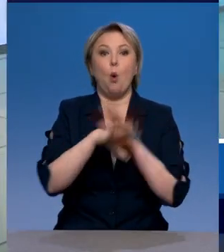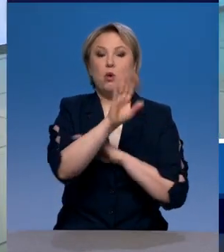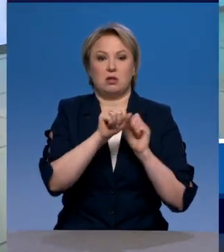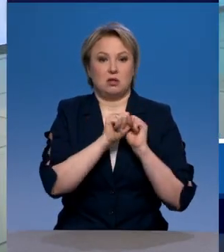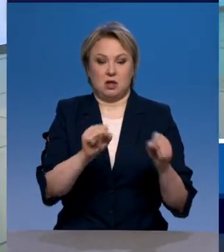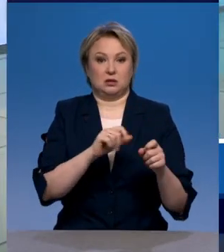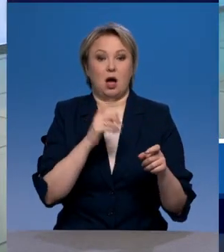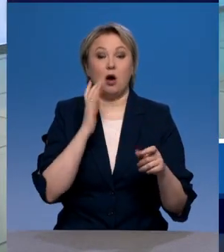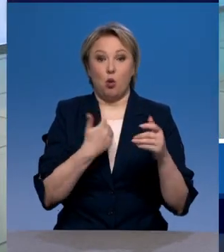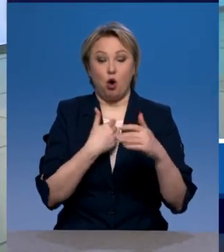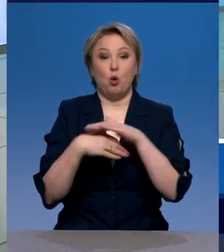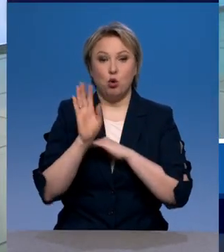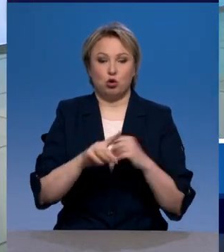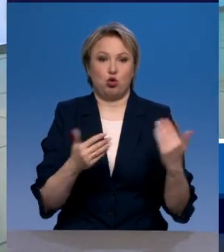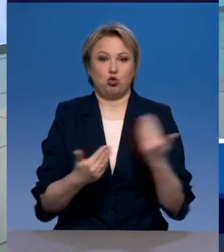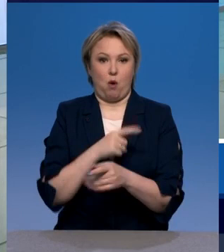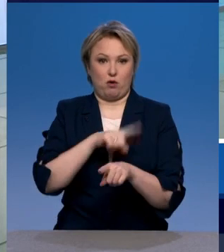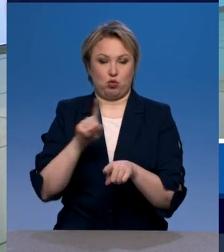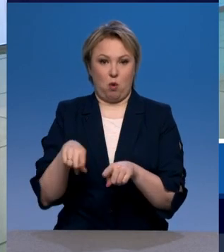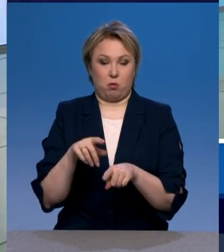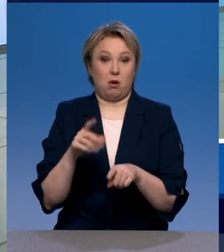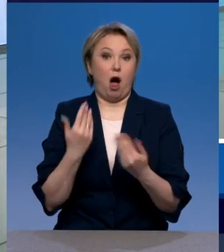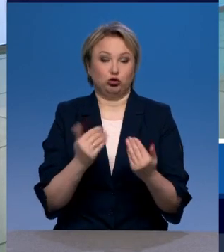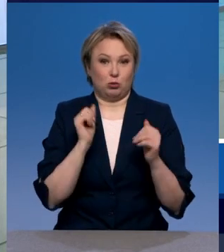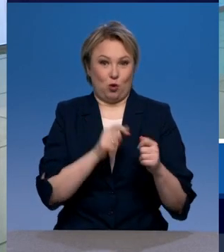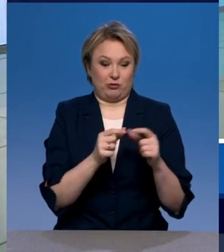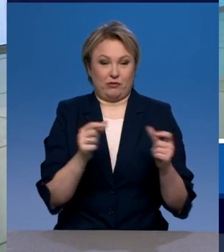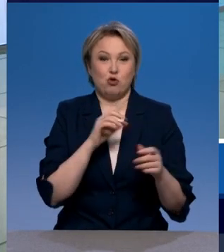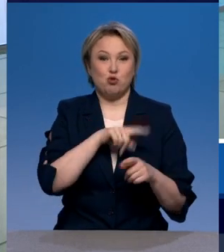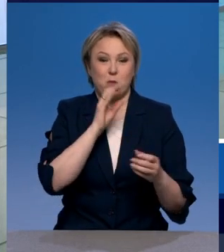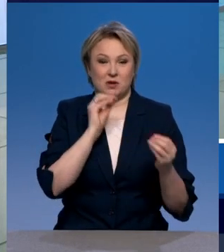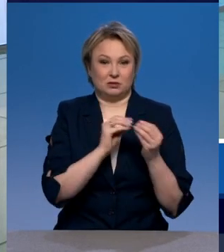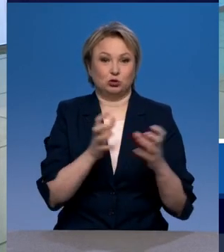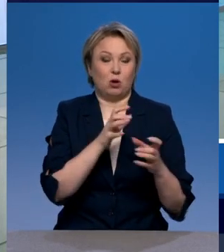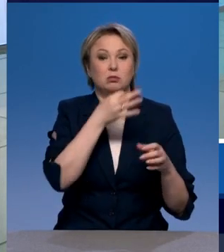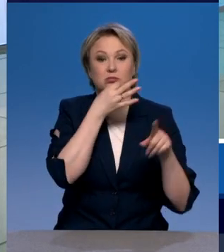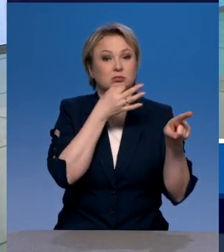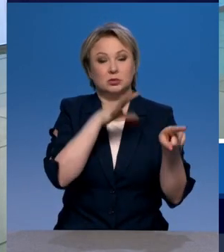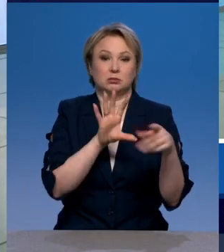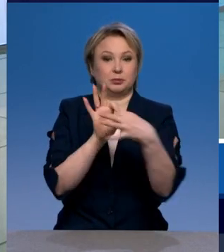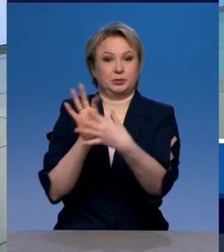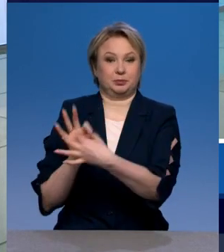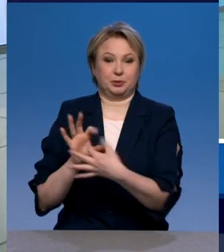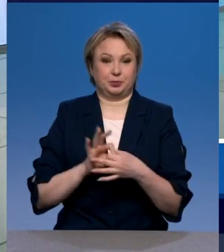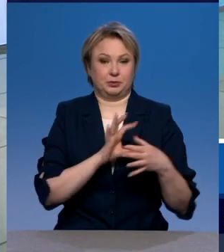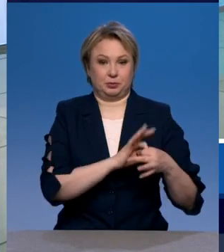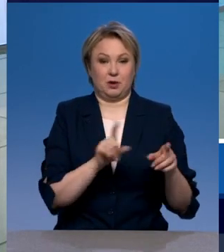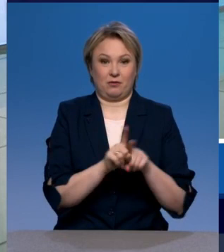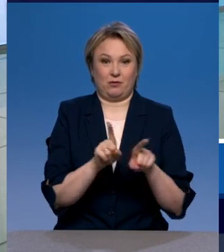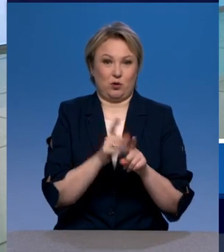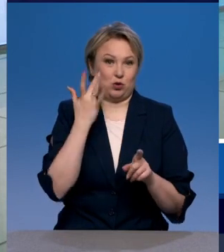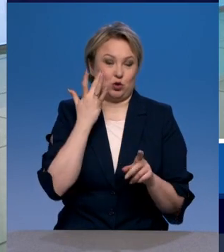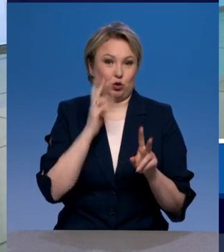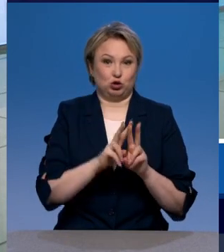это появятся дополнительные определенные преимущества у граждан, хотя де-факто вот так